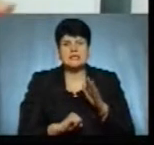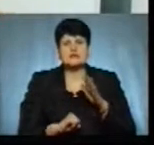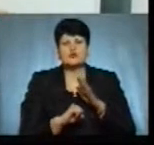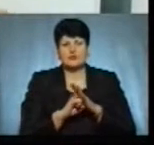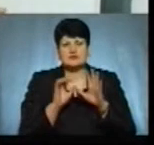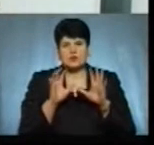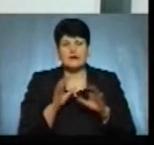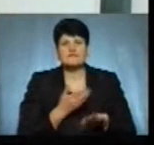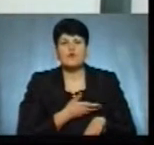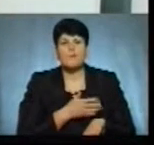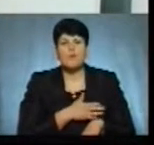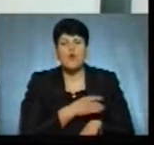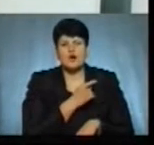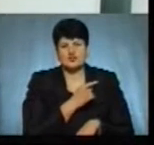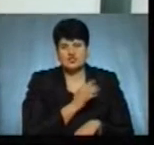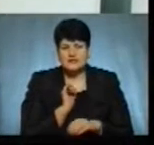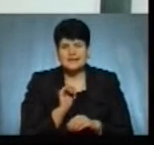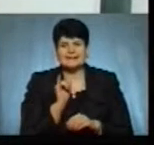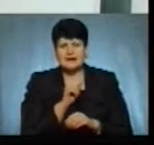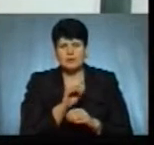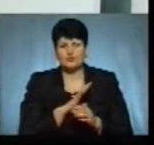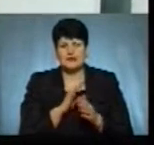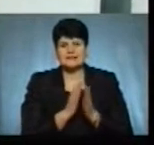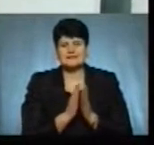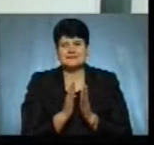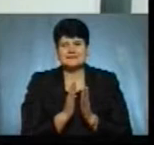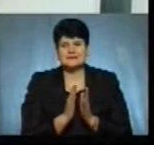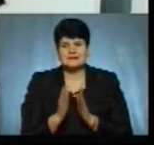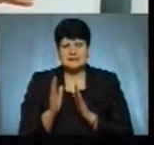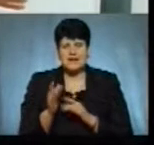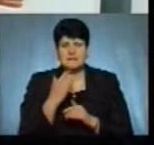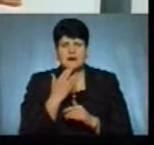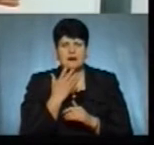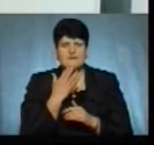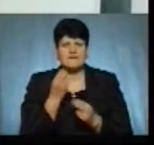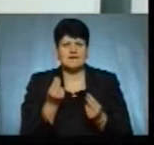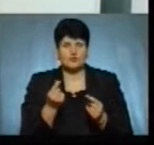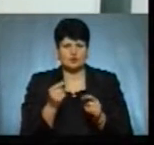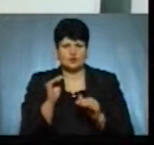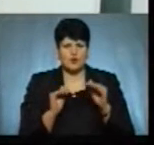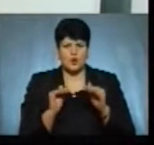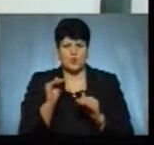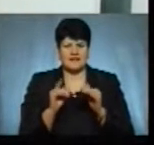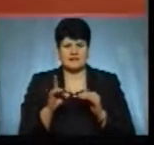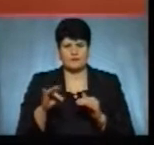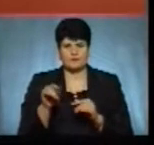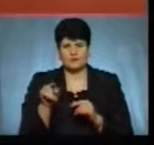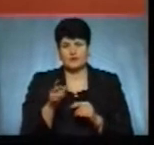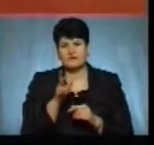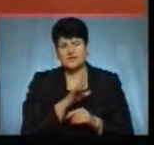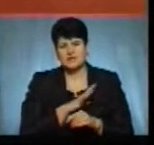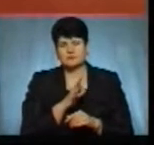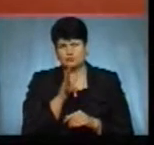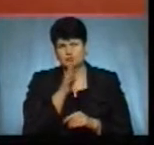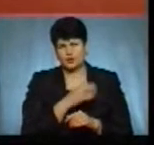законодавства Польщі, і, відповідно, в основу лягла система валютного регулювання і валютного контролю європейська. Тому що на той час був варіант взяти російський